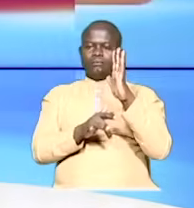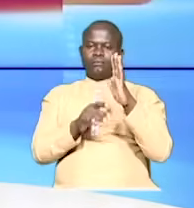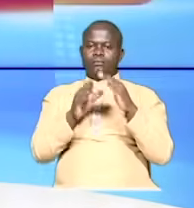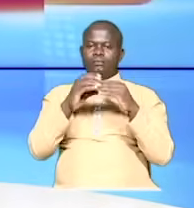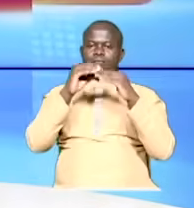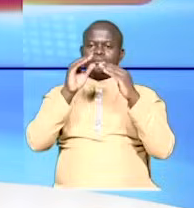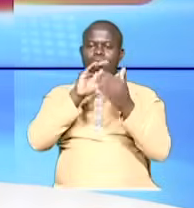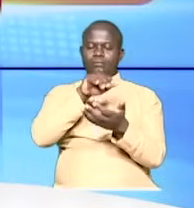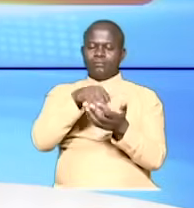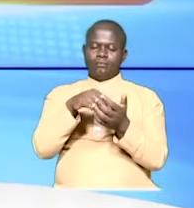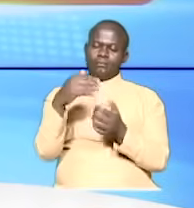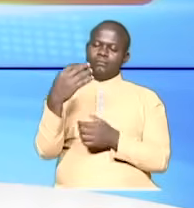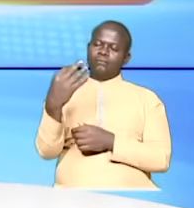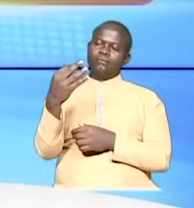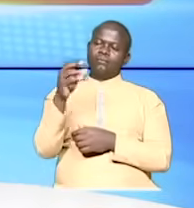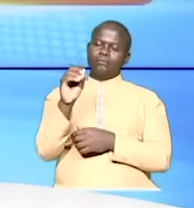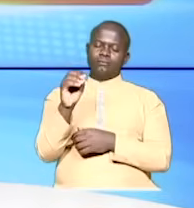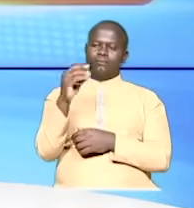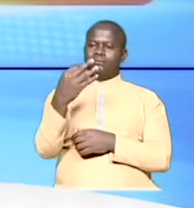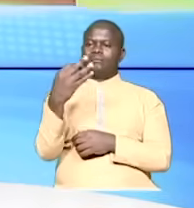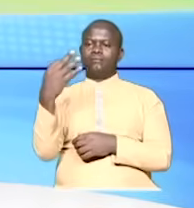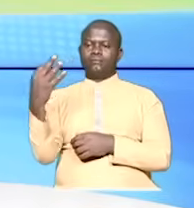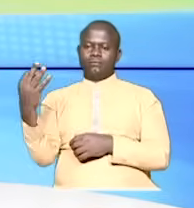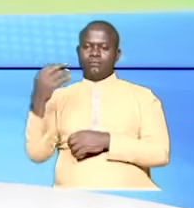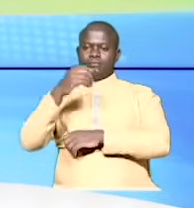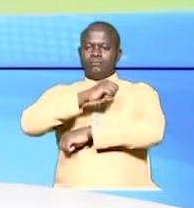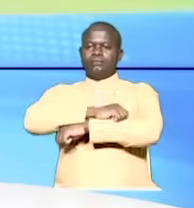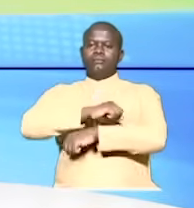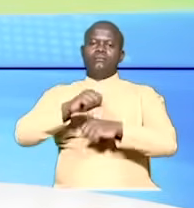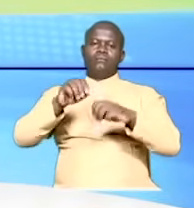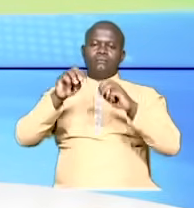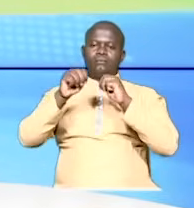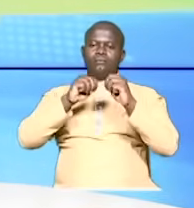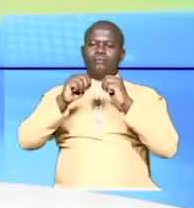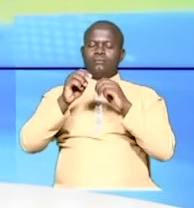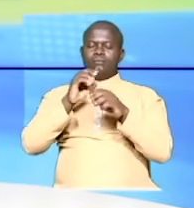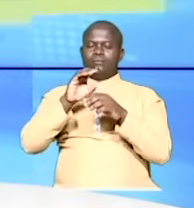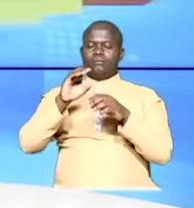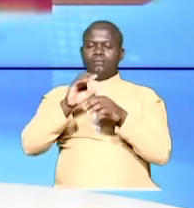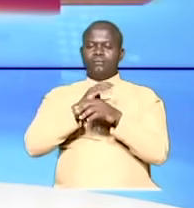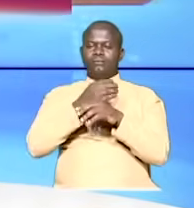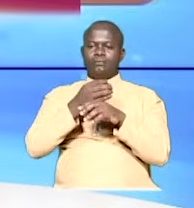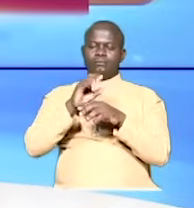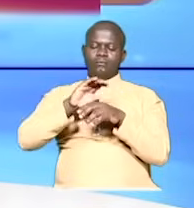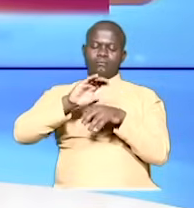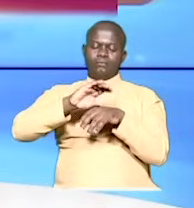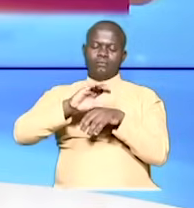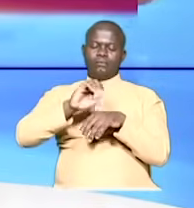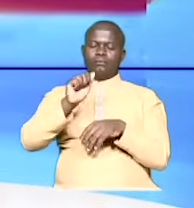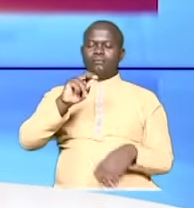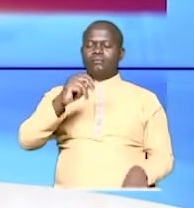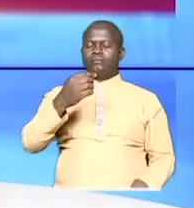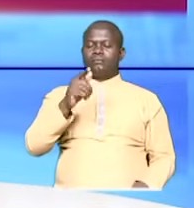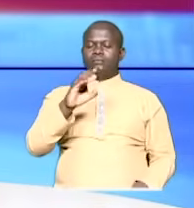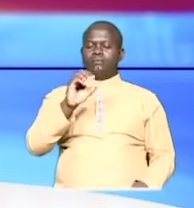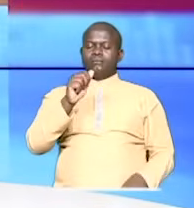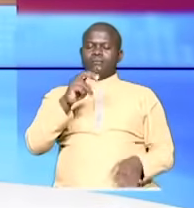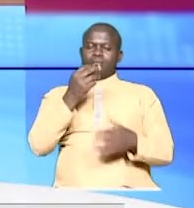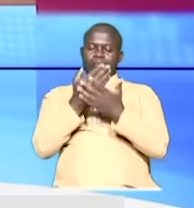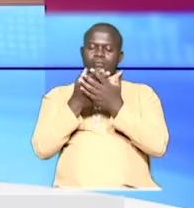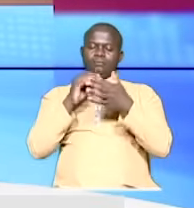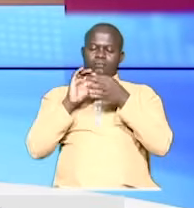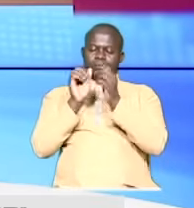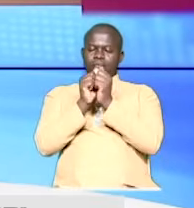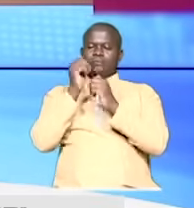Abayobozi b'ibigo 33 by'amashuri bicungwa n'itorero Anglican Diocese ya Shyogwe bo barasabwa gufatanya